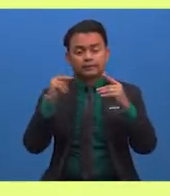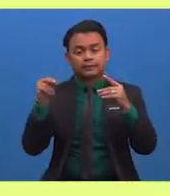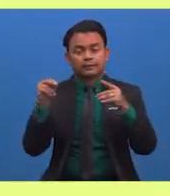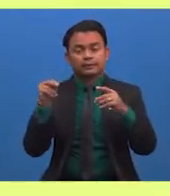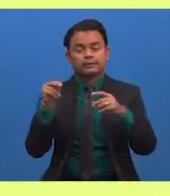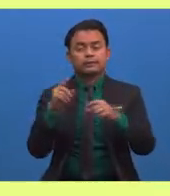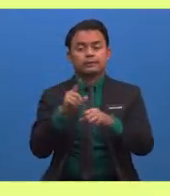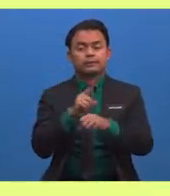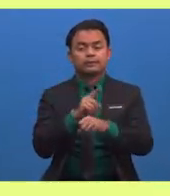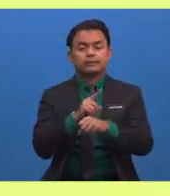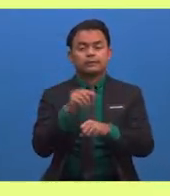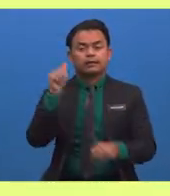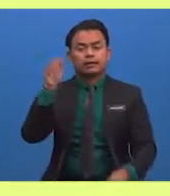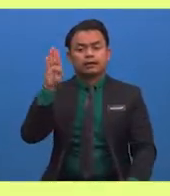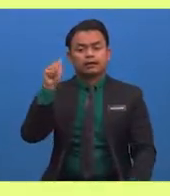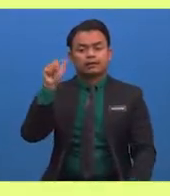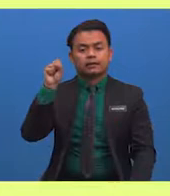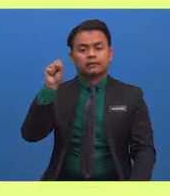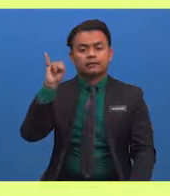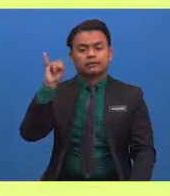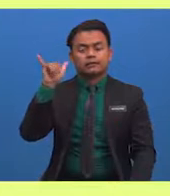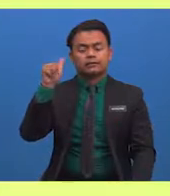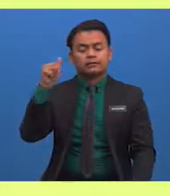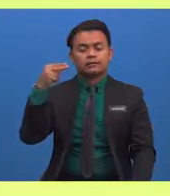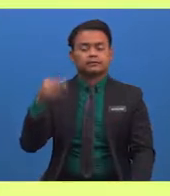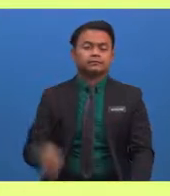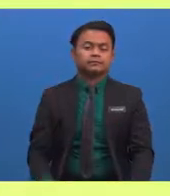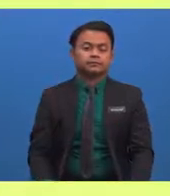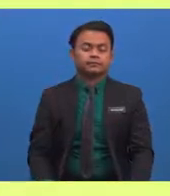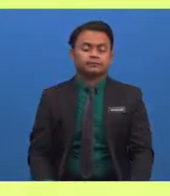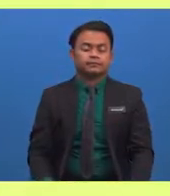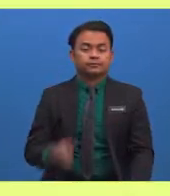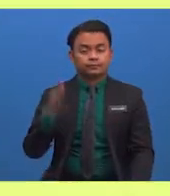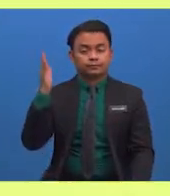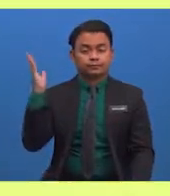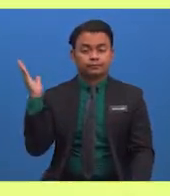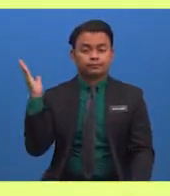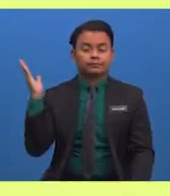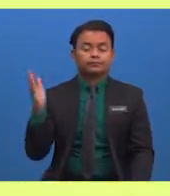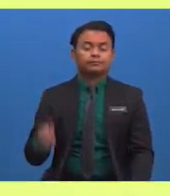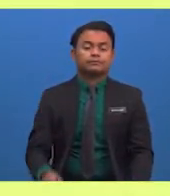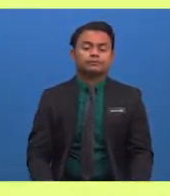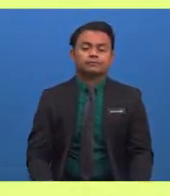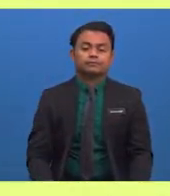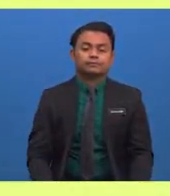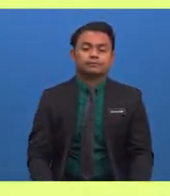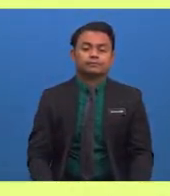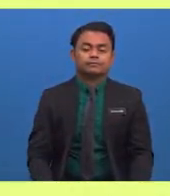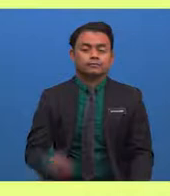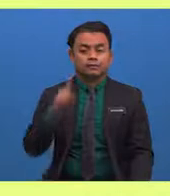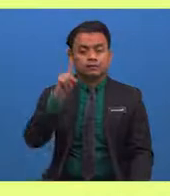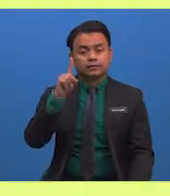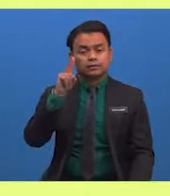Ciri pertama, dasar pendidikan. Ciri kedua, institusi pendidikan. Ciri ketiga,